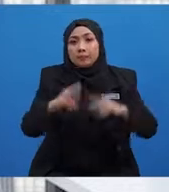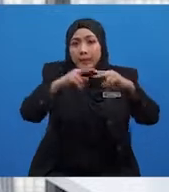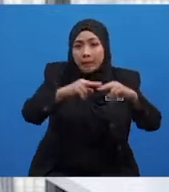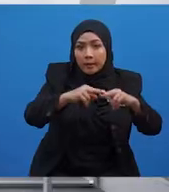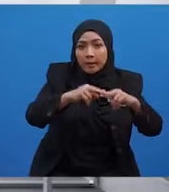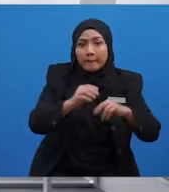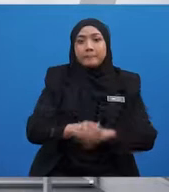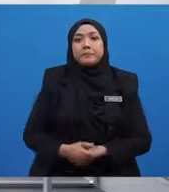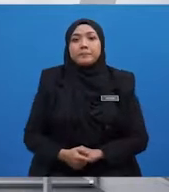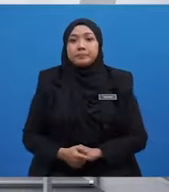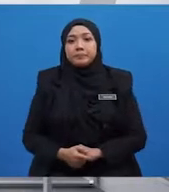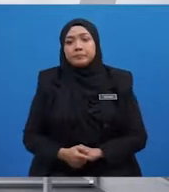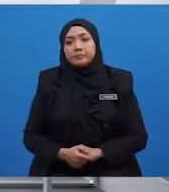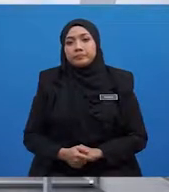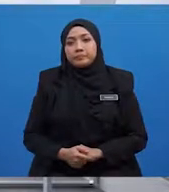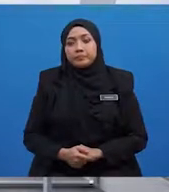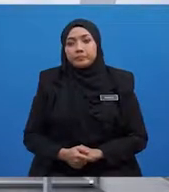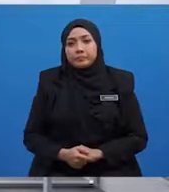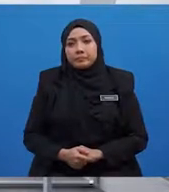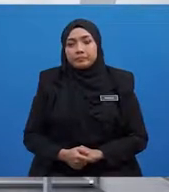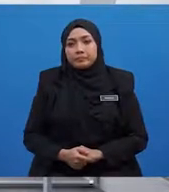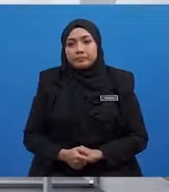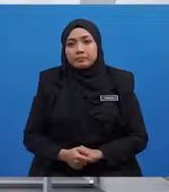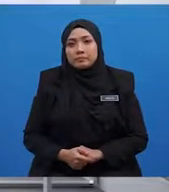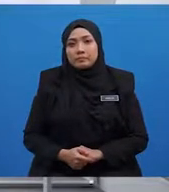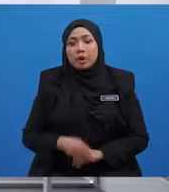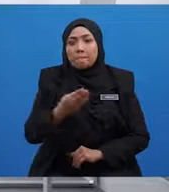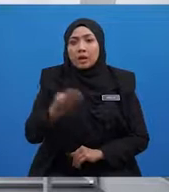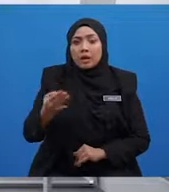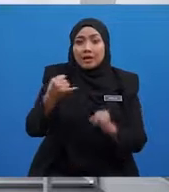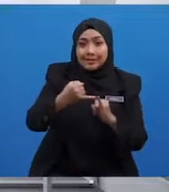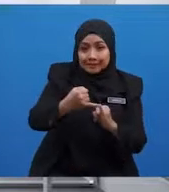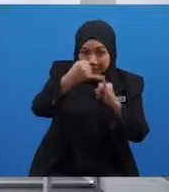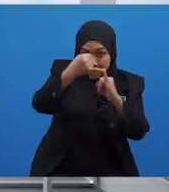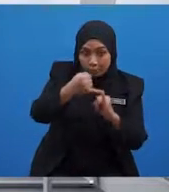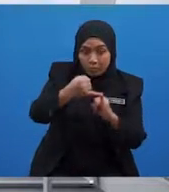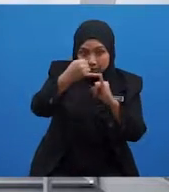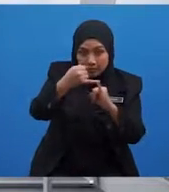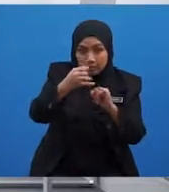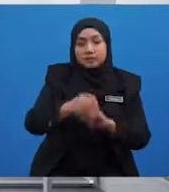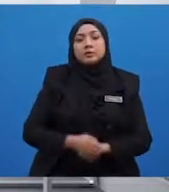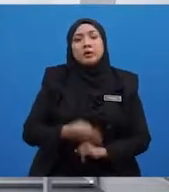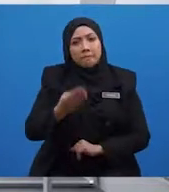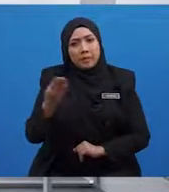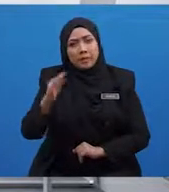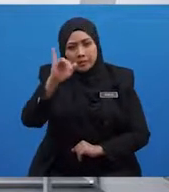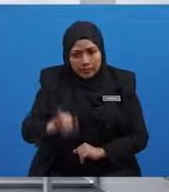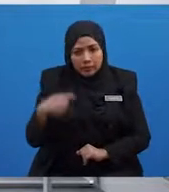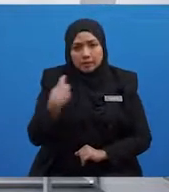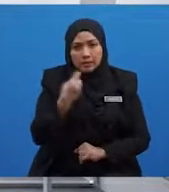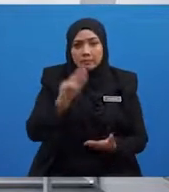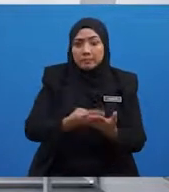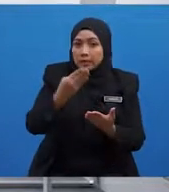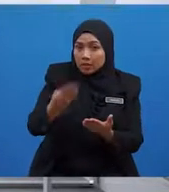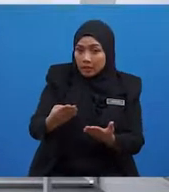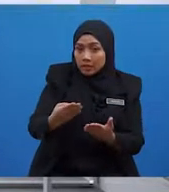Manakala, barangan istimewa pula adalah barangan yang dibeli berasaskan perbandingan